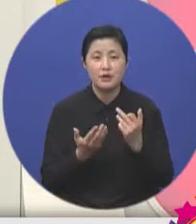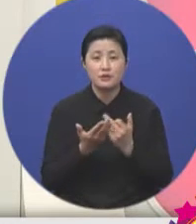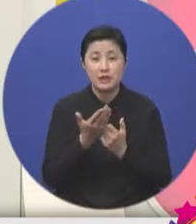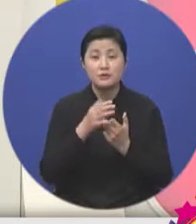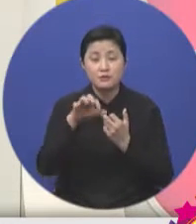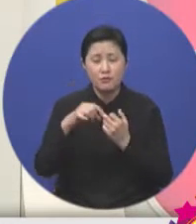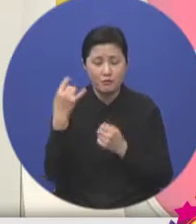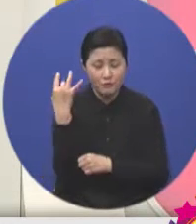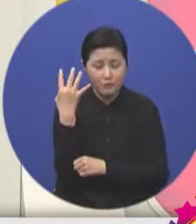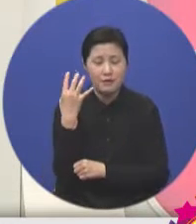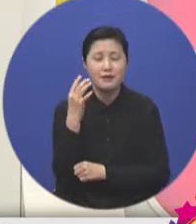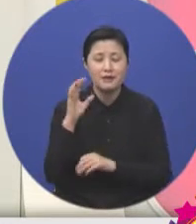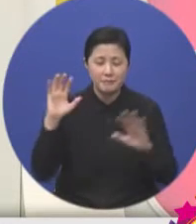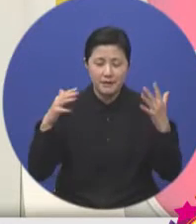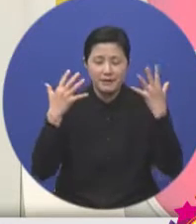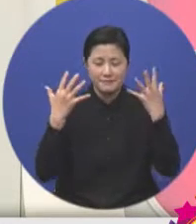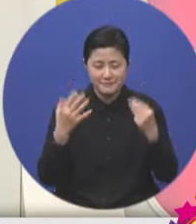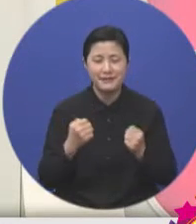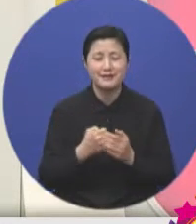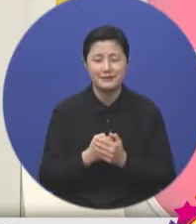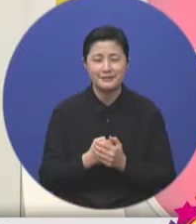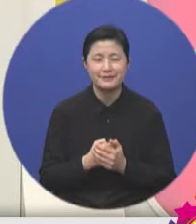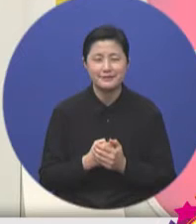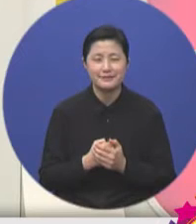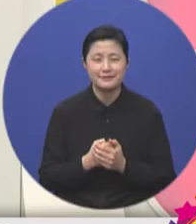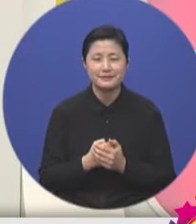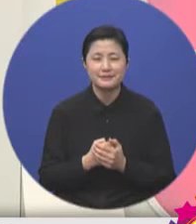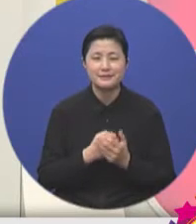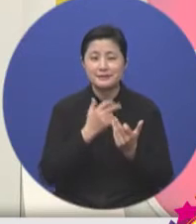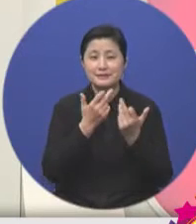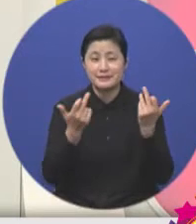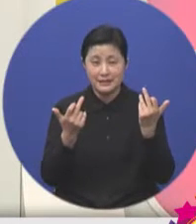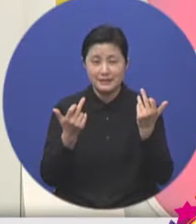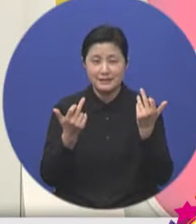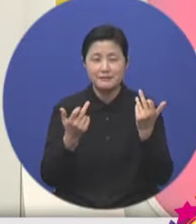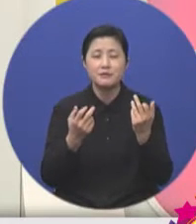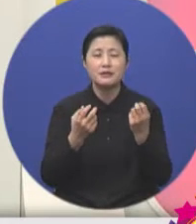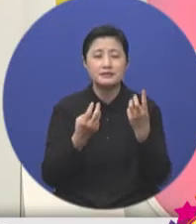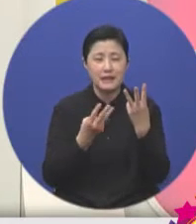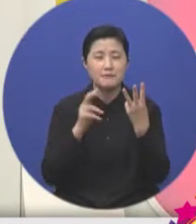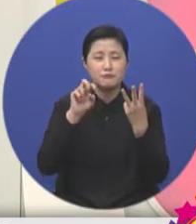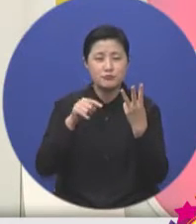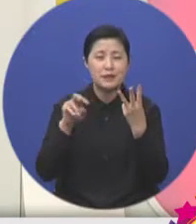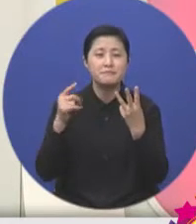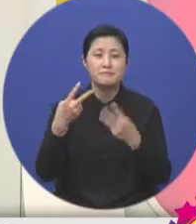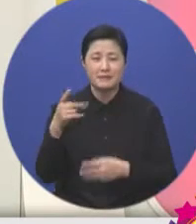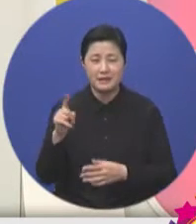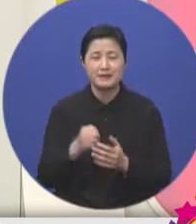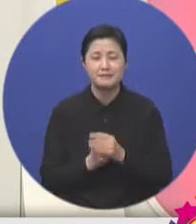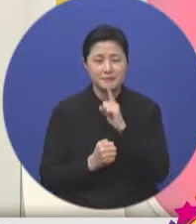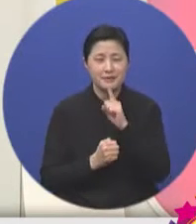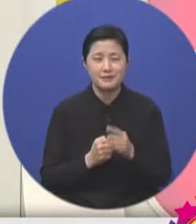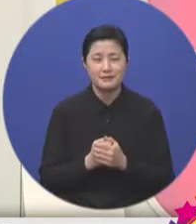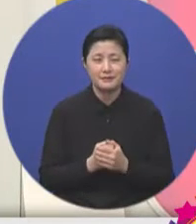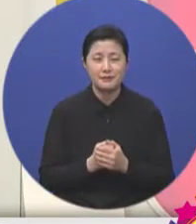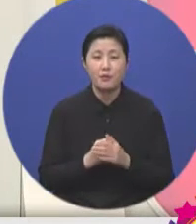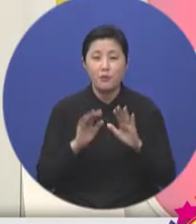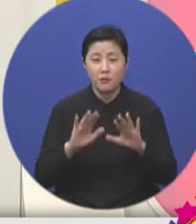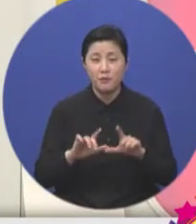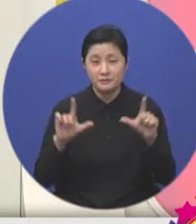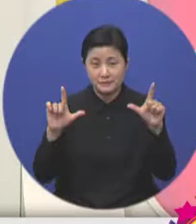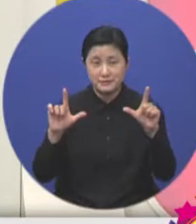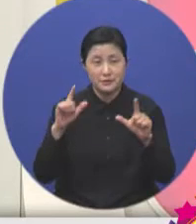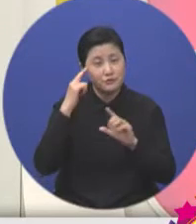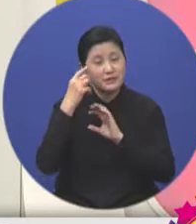바람 많이 불어요. 그렇죠. 바람이 많죠. 바람 많고. 뭐 네. 산무산다니까. 네. 그만 아버님. 예, 예. 오늘